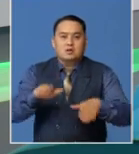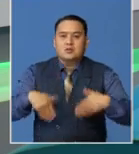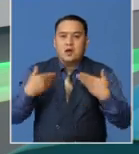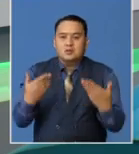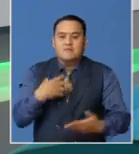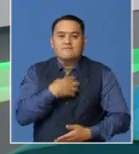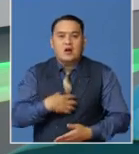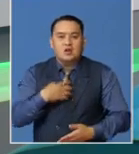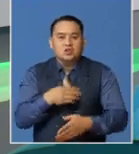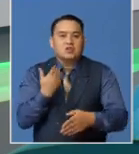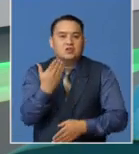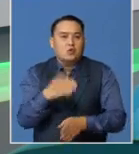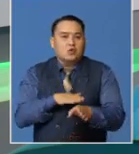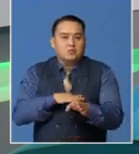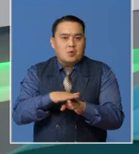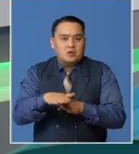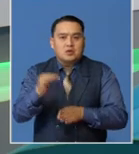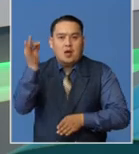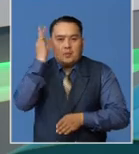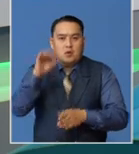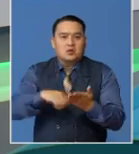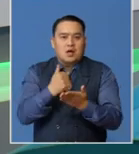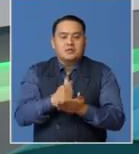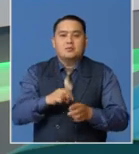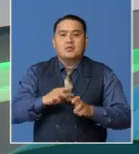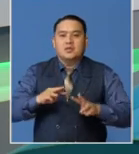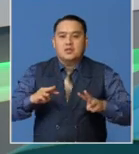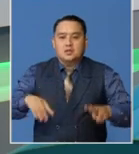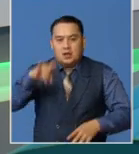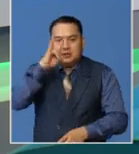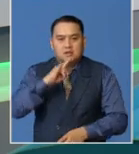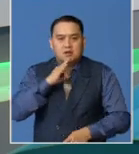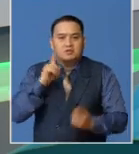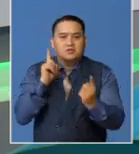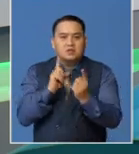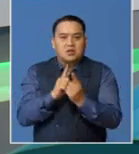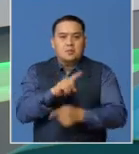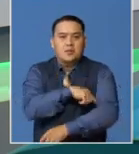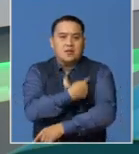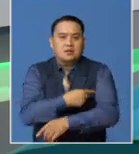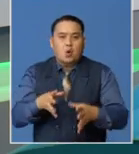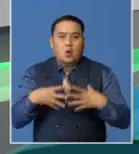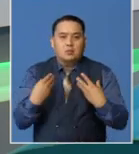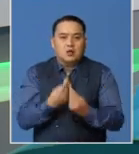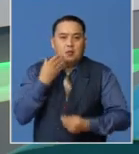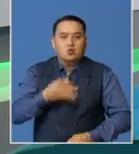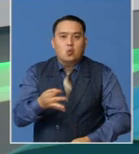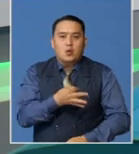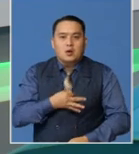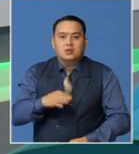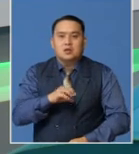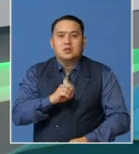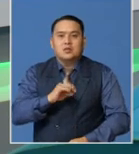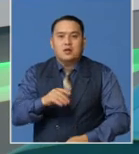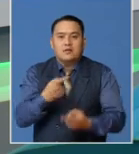о важности его исполнения еще раз напомнил премьер-министр страны на встречу с медицинской общественностью алматинской области